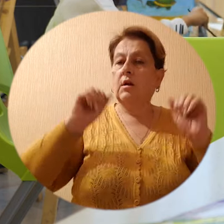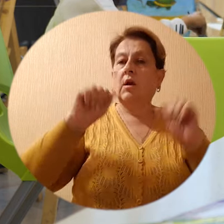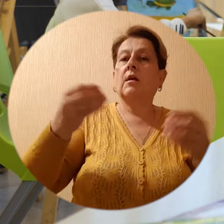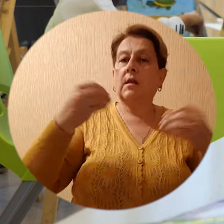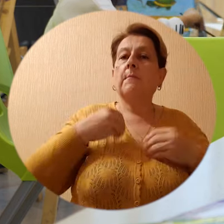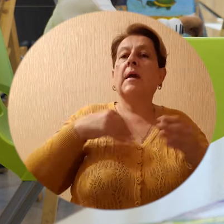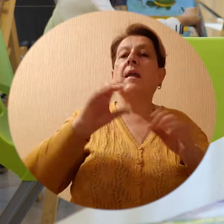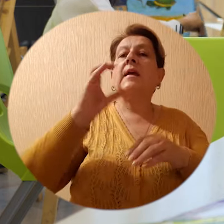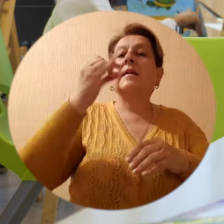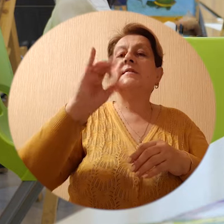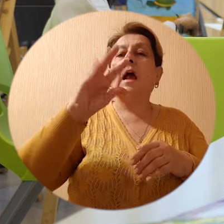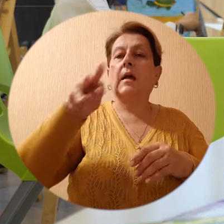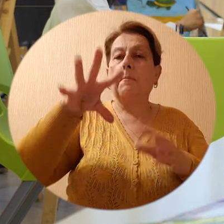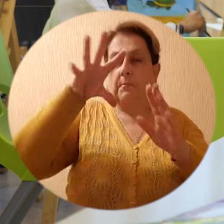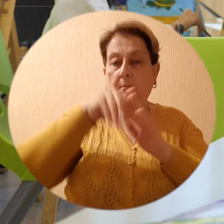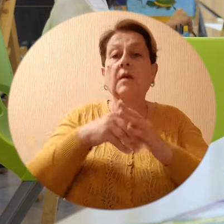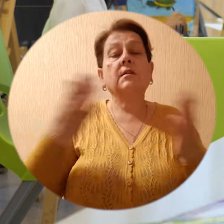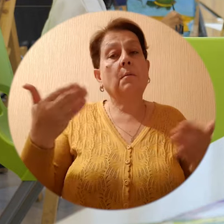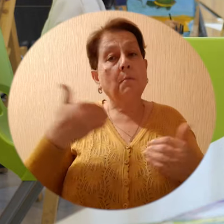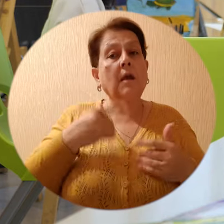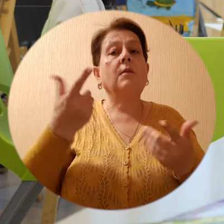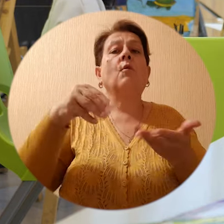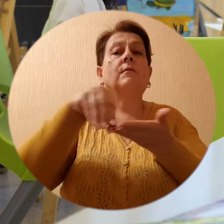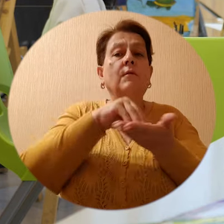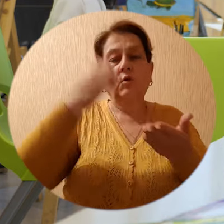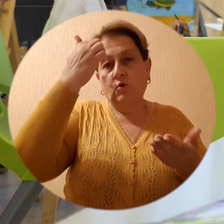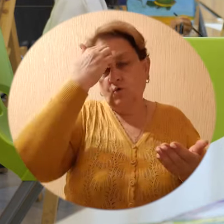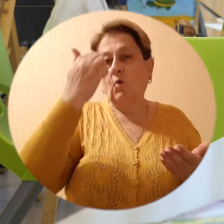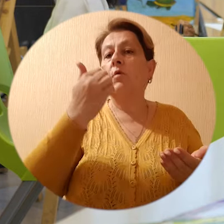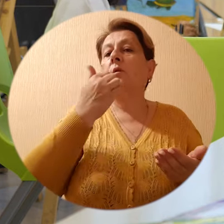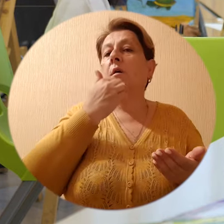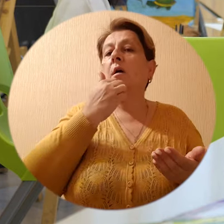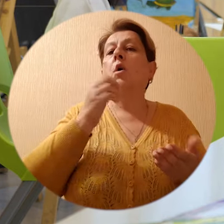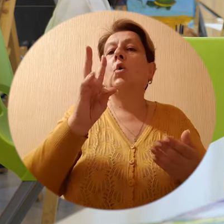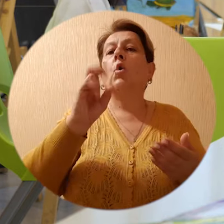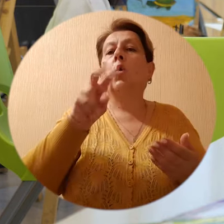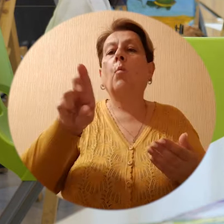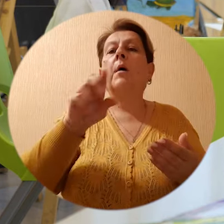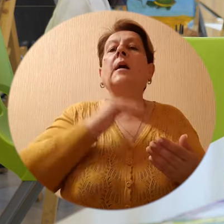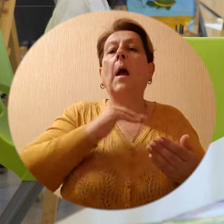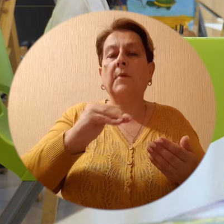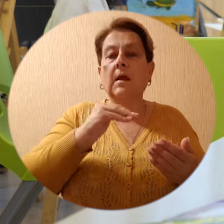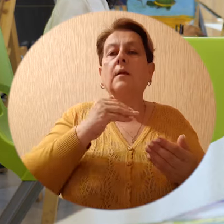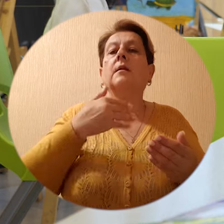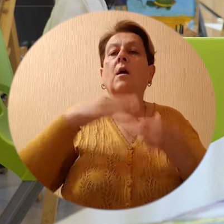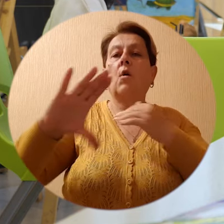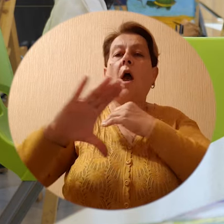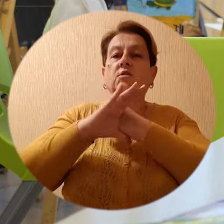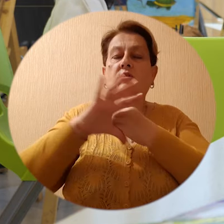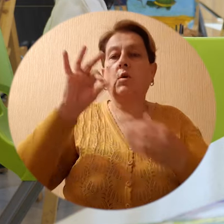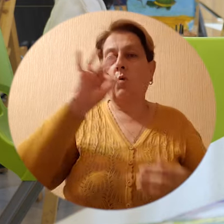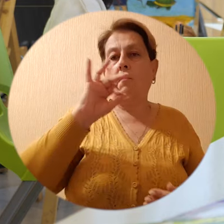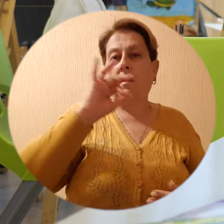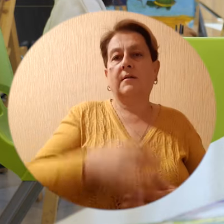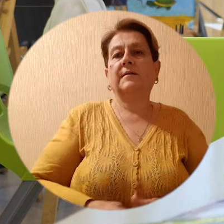եք տալ մեր Instagram-ի էջին։ Իսկ մենք եւս մեկ անգամ շնորհակալություն ենք հայտնում Club Capital-ին մեր հաղորդմանը աջակցելու